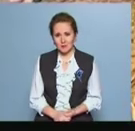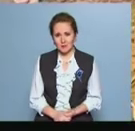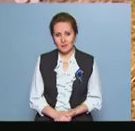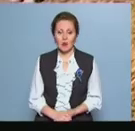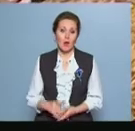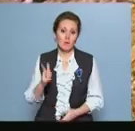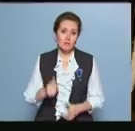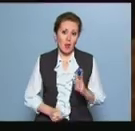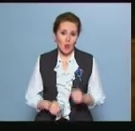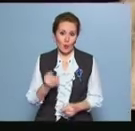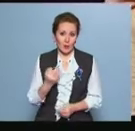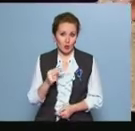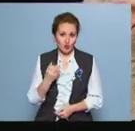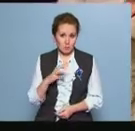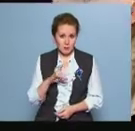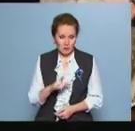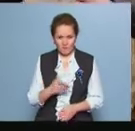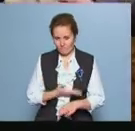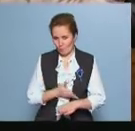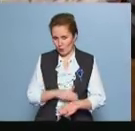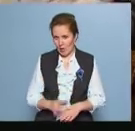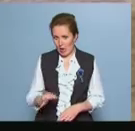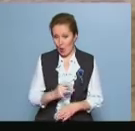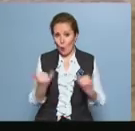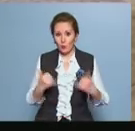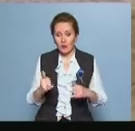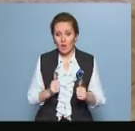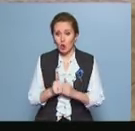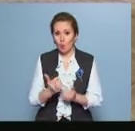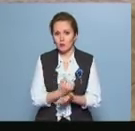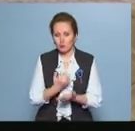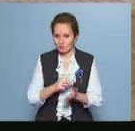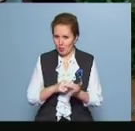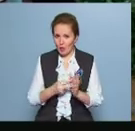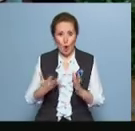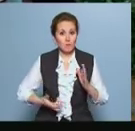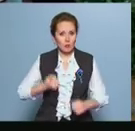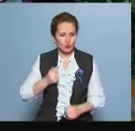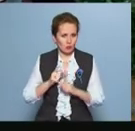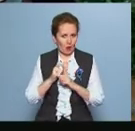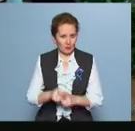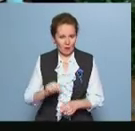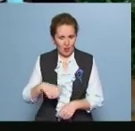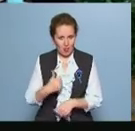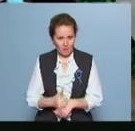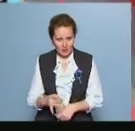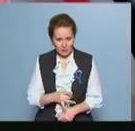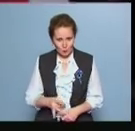Молоко и чипсы. Воткинский район удивляет достижениями и планами. Какую поддержку гарантировал глава республики?